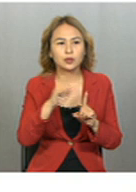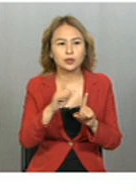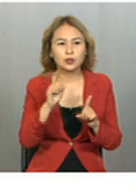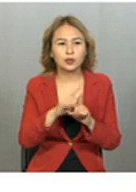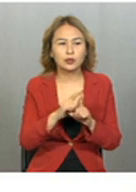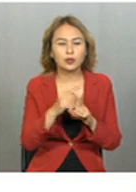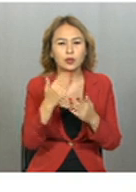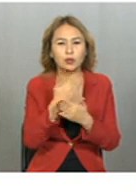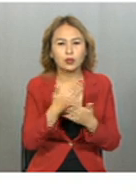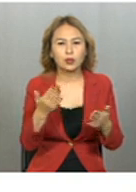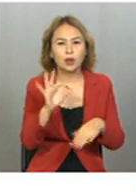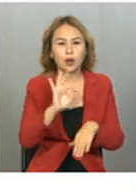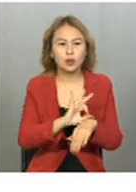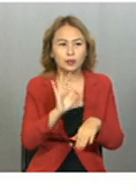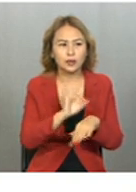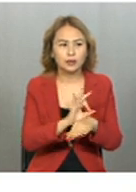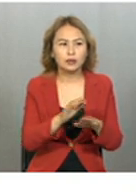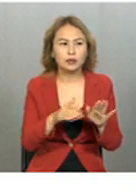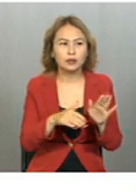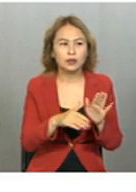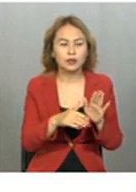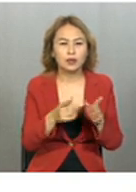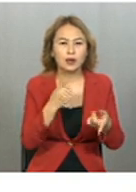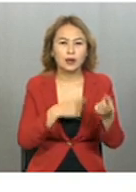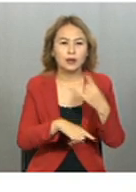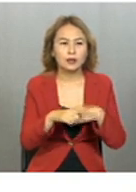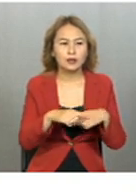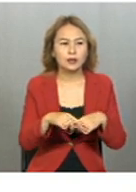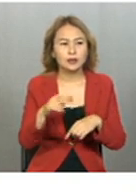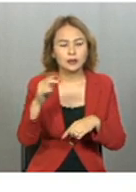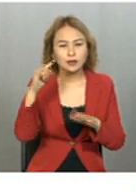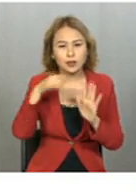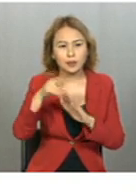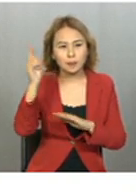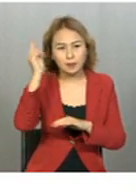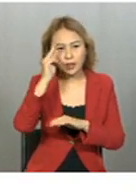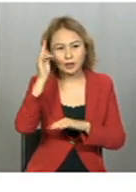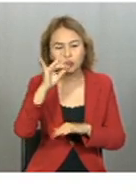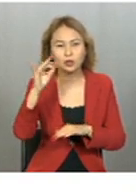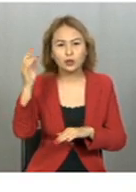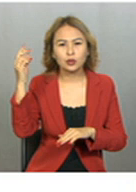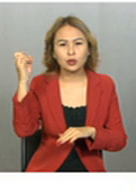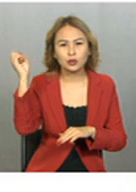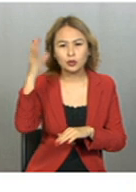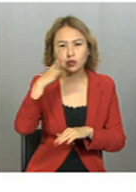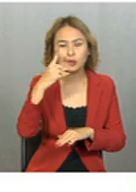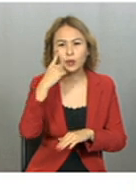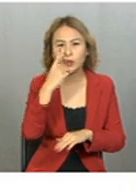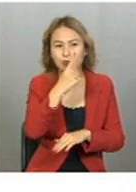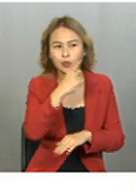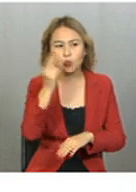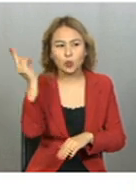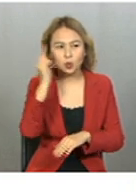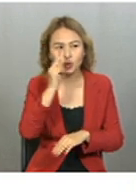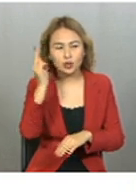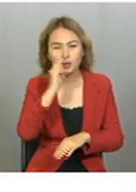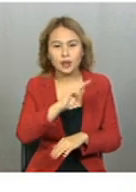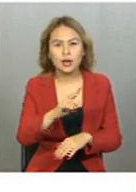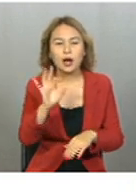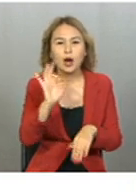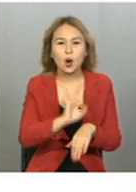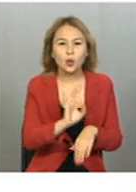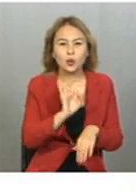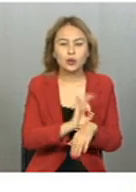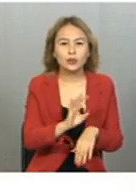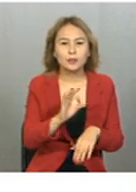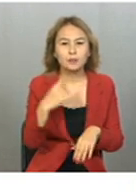Олар аурудың бетін, терең білім және күннің көзі. Оқушылар, аурудың беті